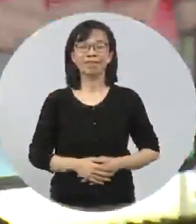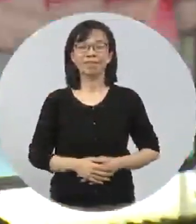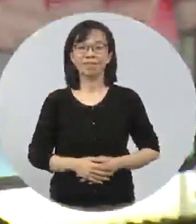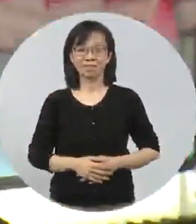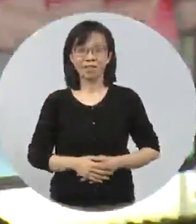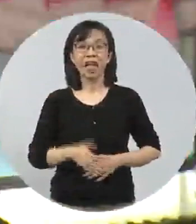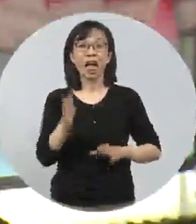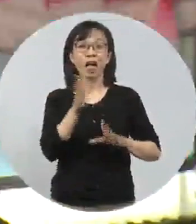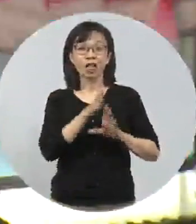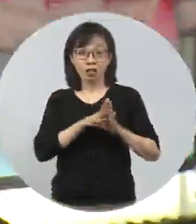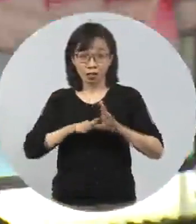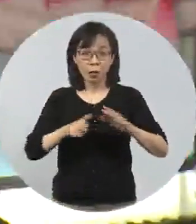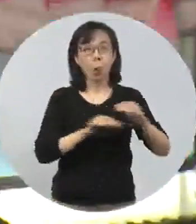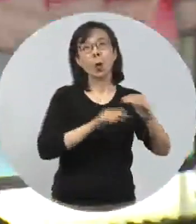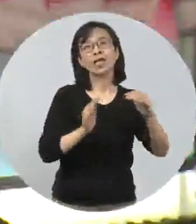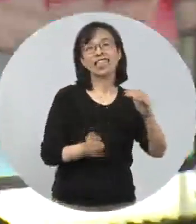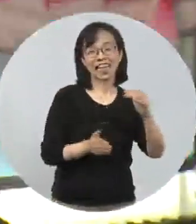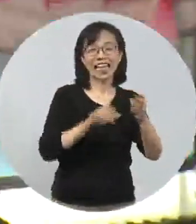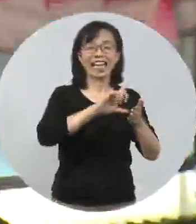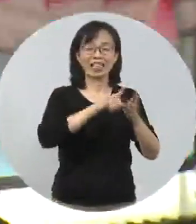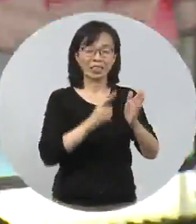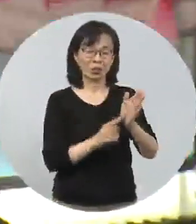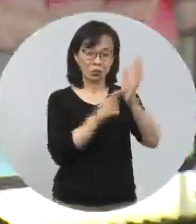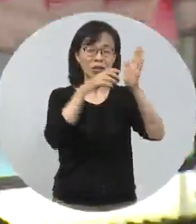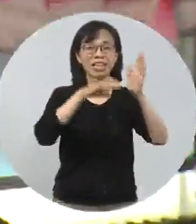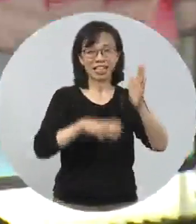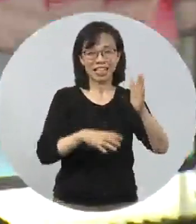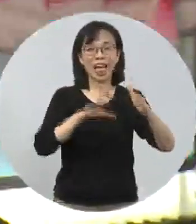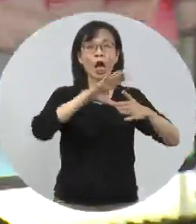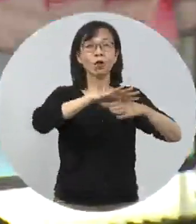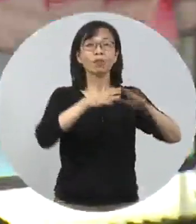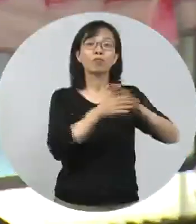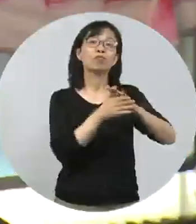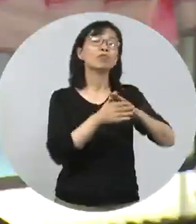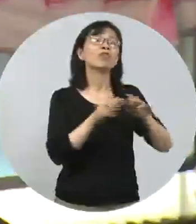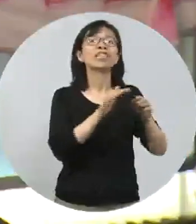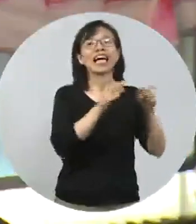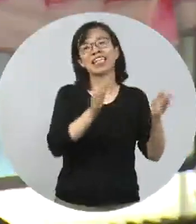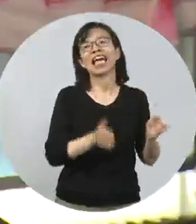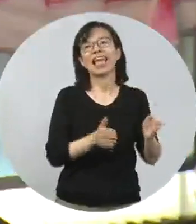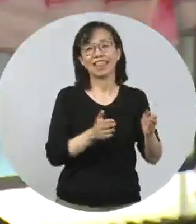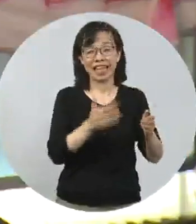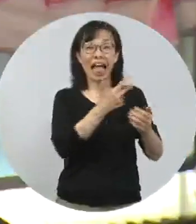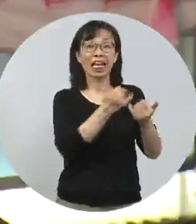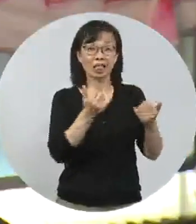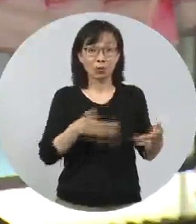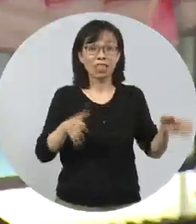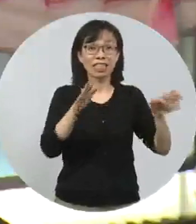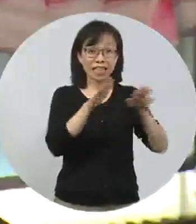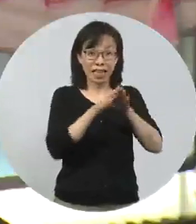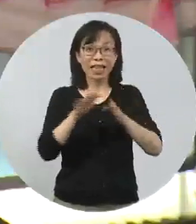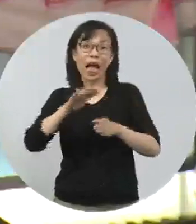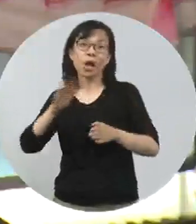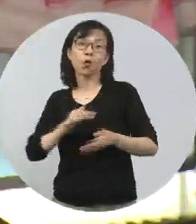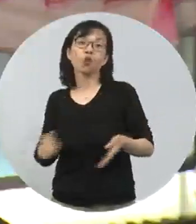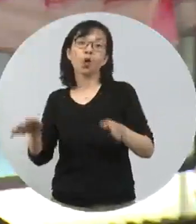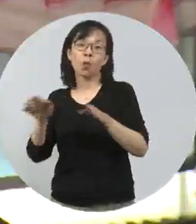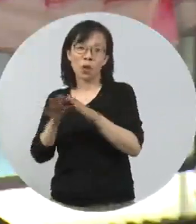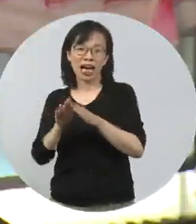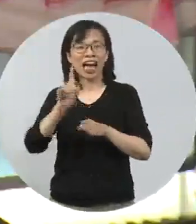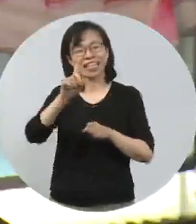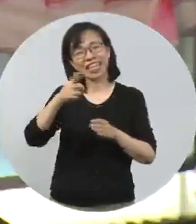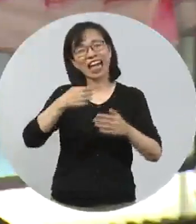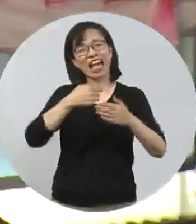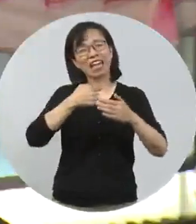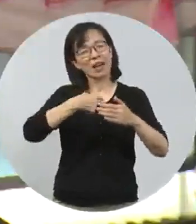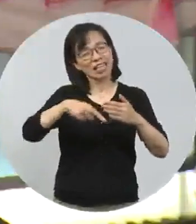湘南台地区の顔となっている湘南台文化センター、市民シアターと子ども館、一度は訪れたことがある